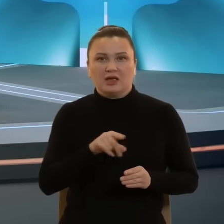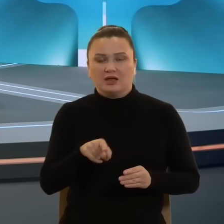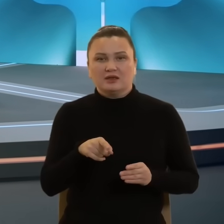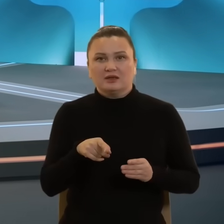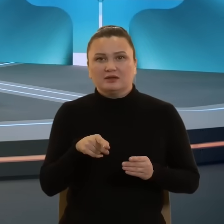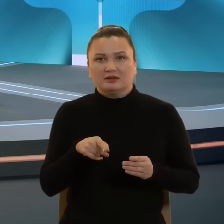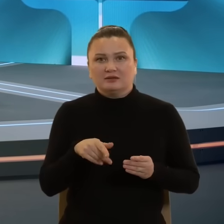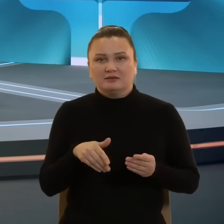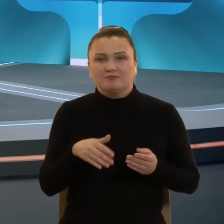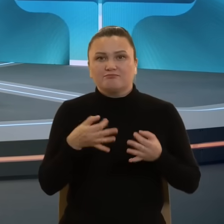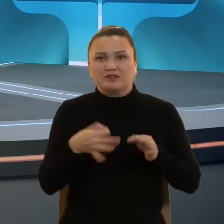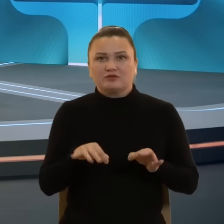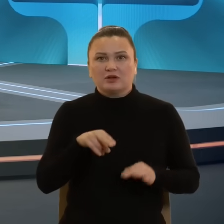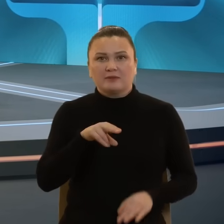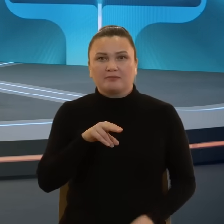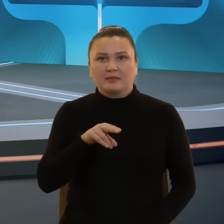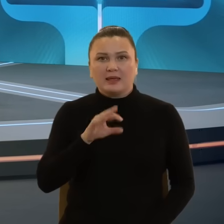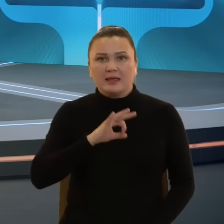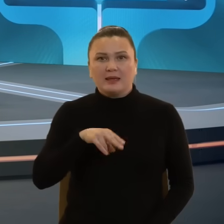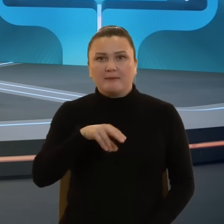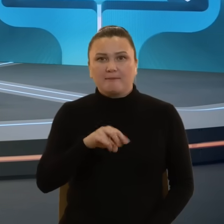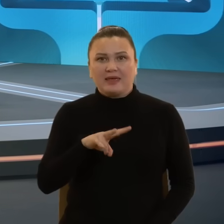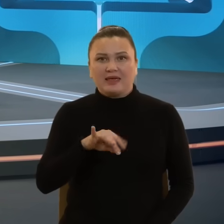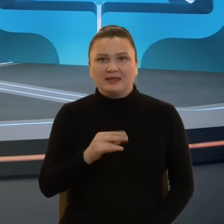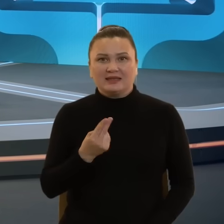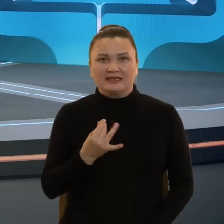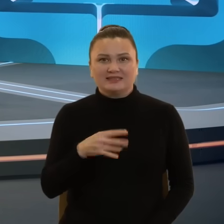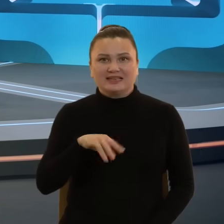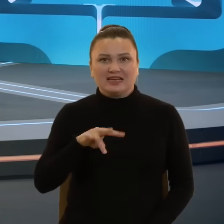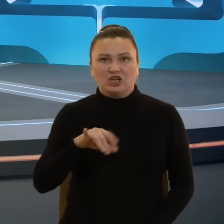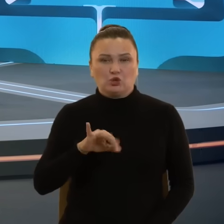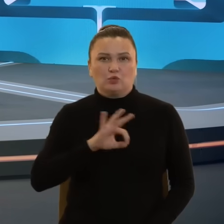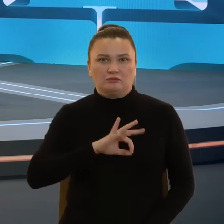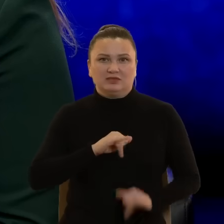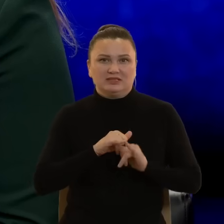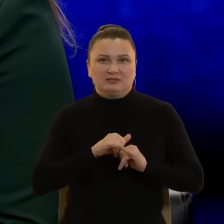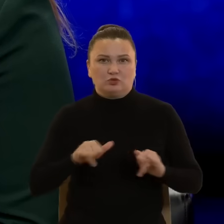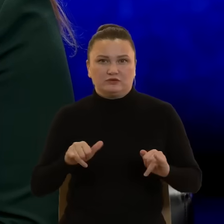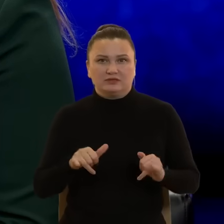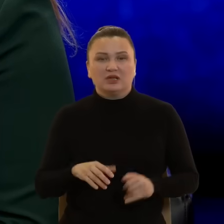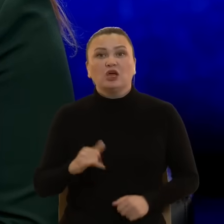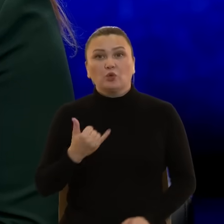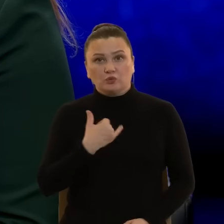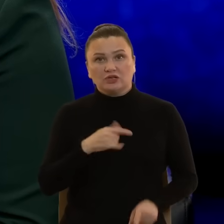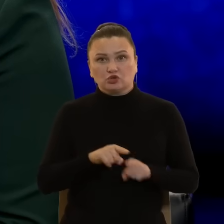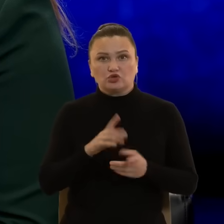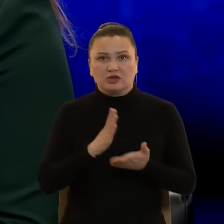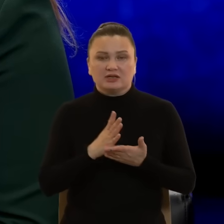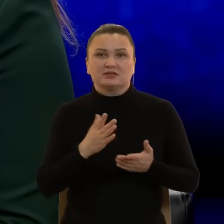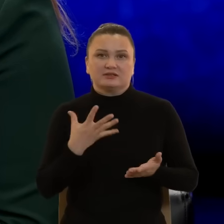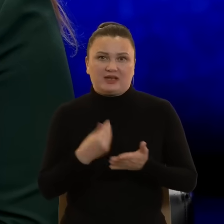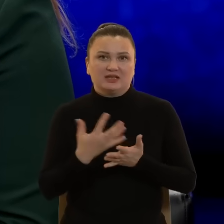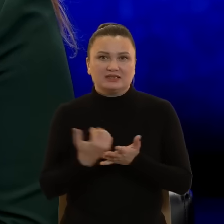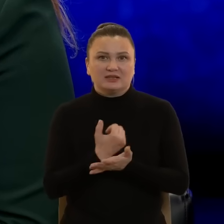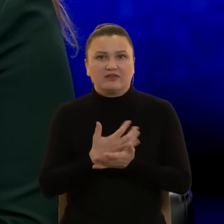позволили пенициллину прийти в клиническую практику. И здесь и в нашей истории есть определенные достижения, потому что в